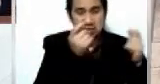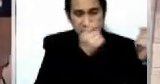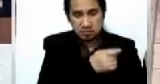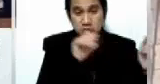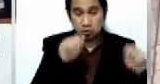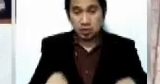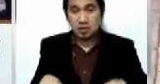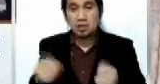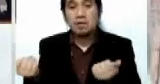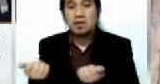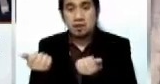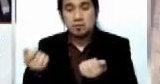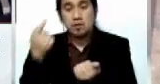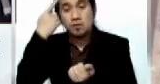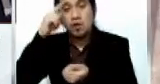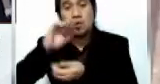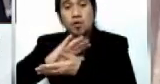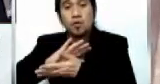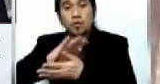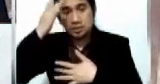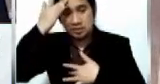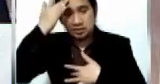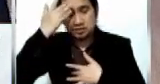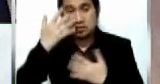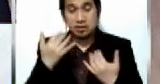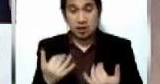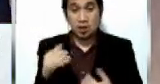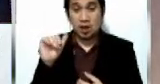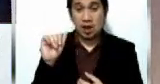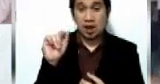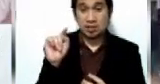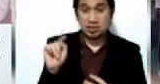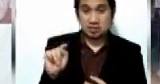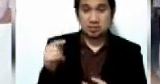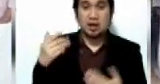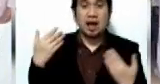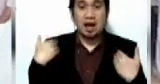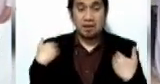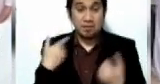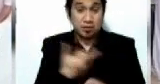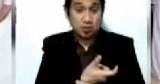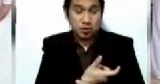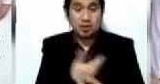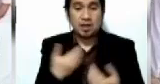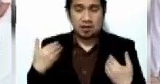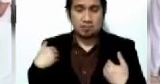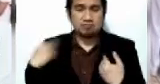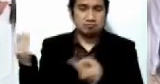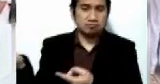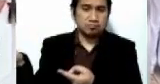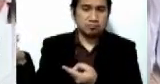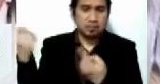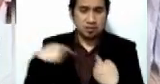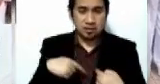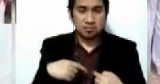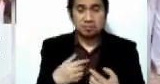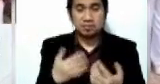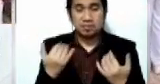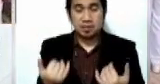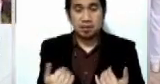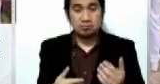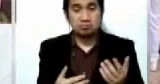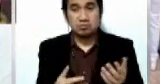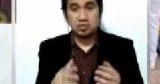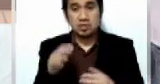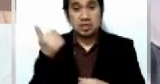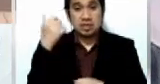na rin ang pagbibigay ng bakuna ng AstraZeneca sa PGH ngayong araw. 10 araw raw nila planong i-administer ang 5,000 doses na ibinigay